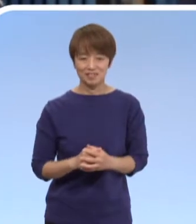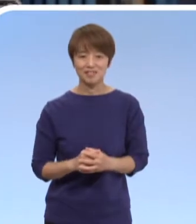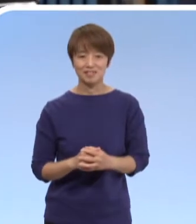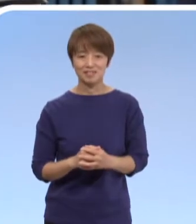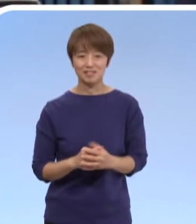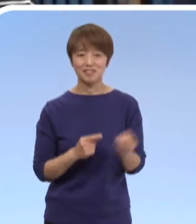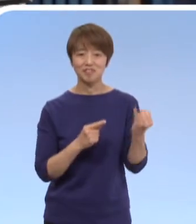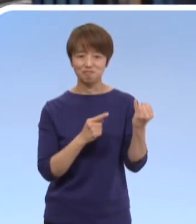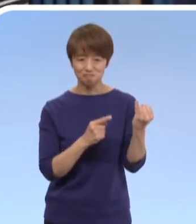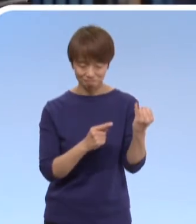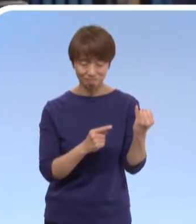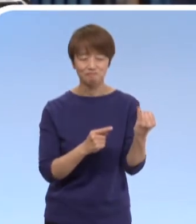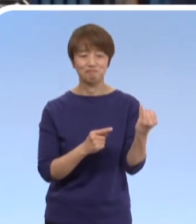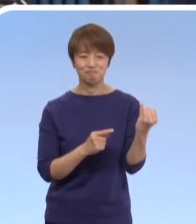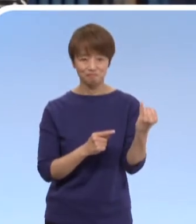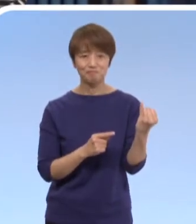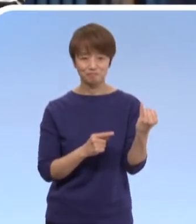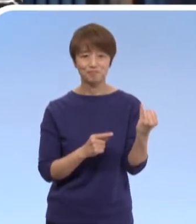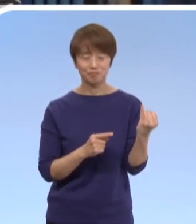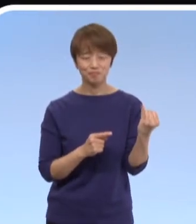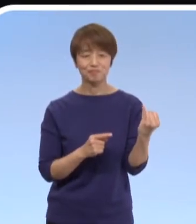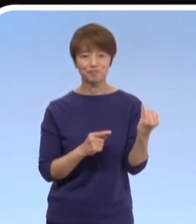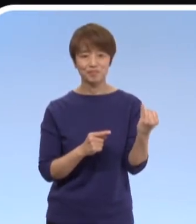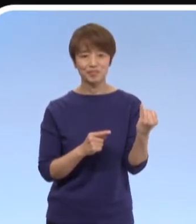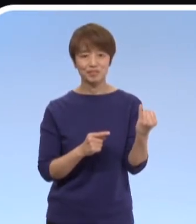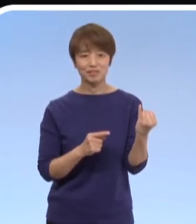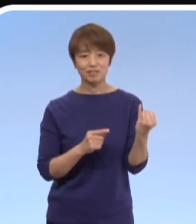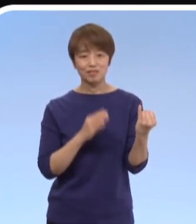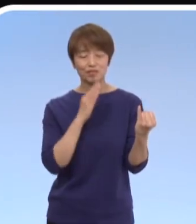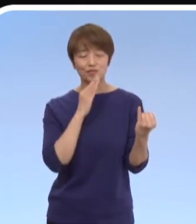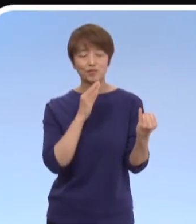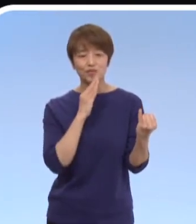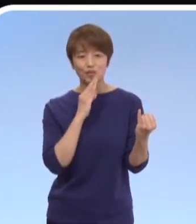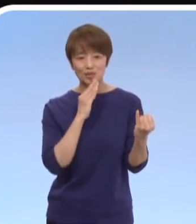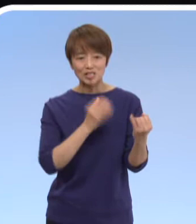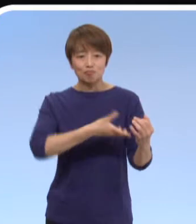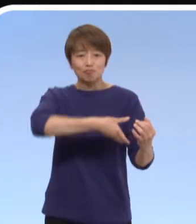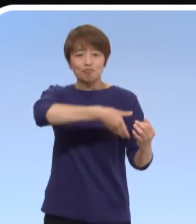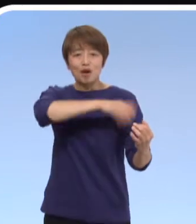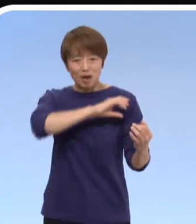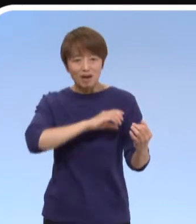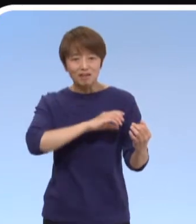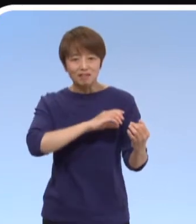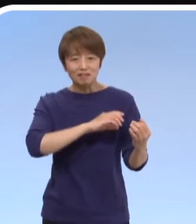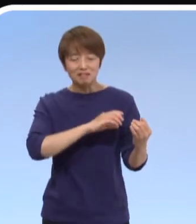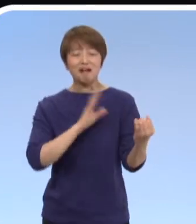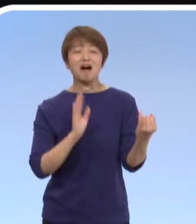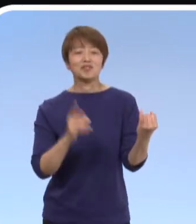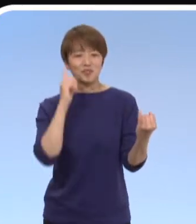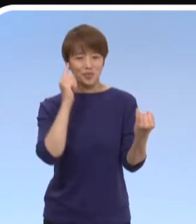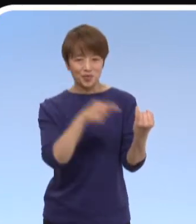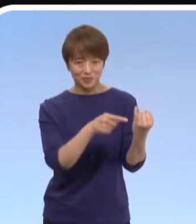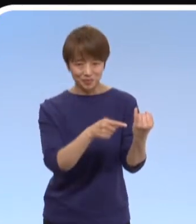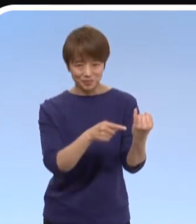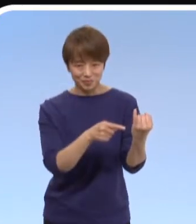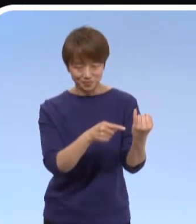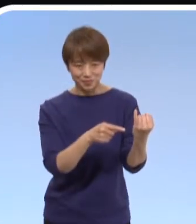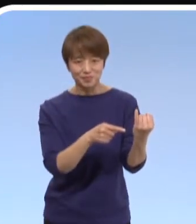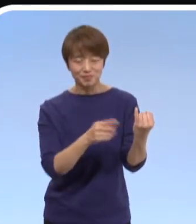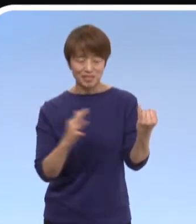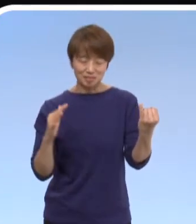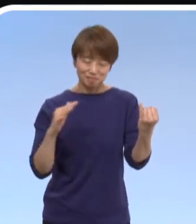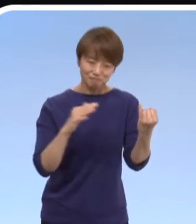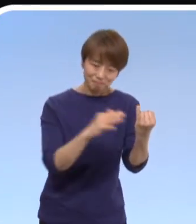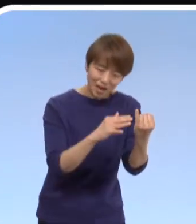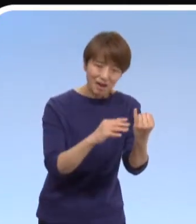ども、 やっぱり顔っていうだけあって、非常にねパワーとオーラがあるっていうね、